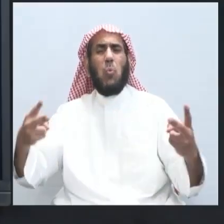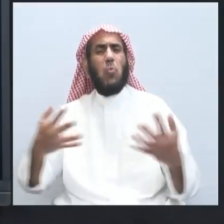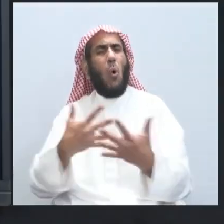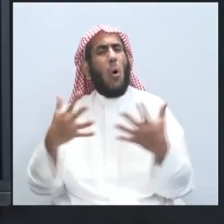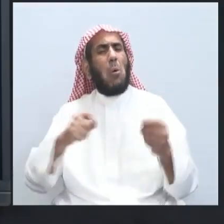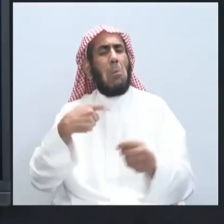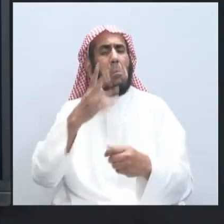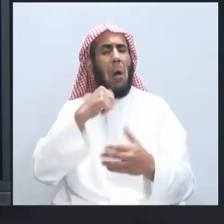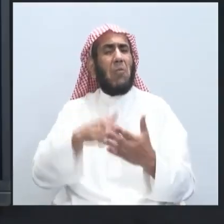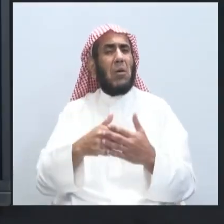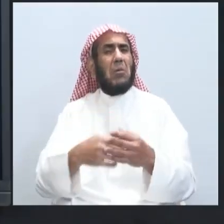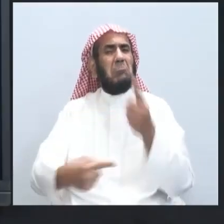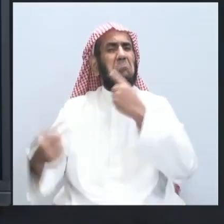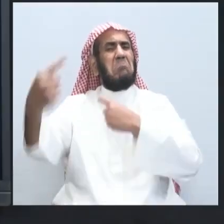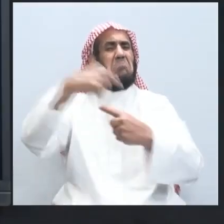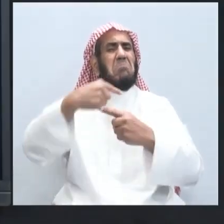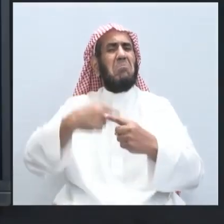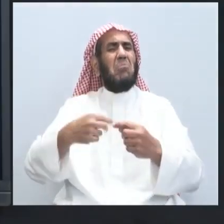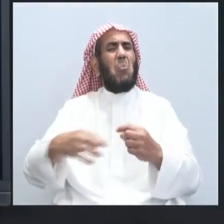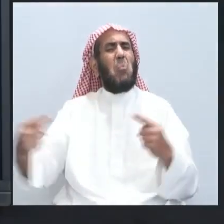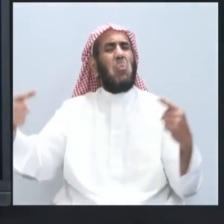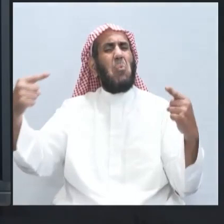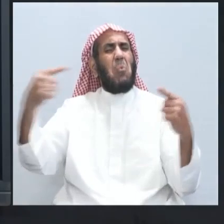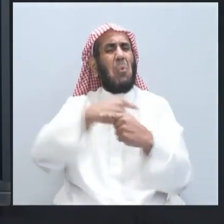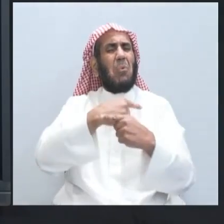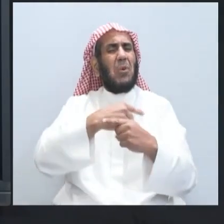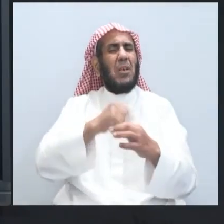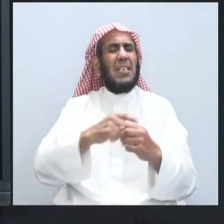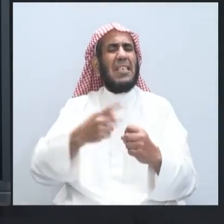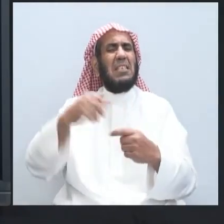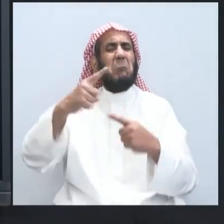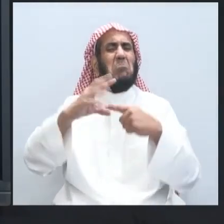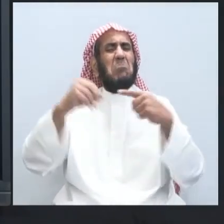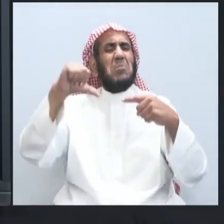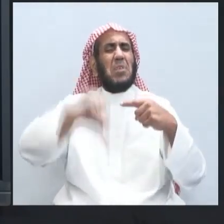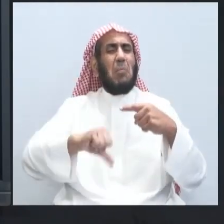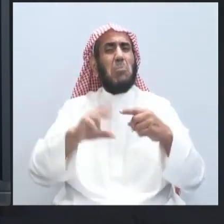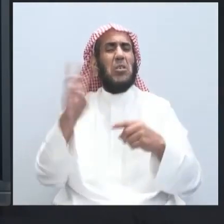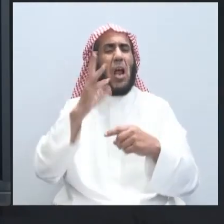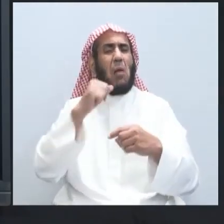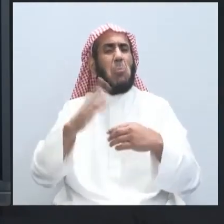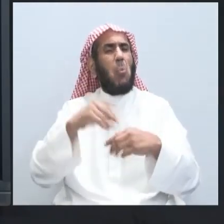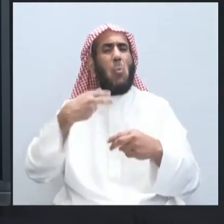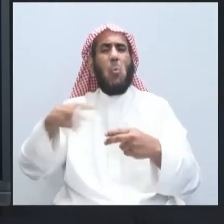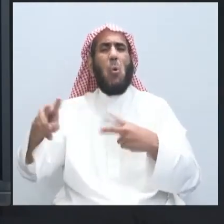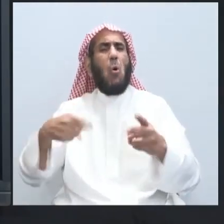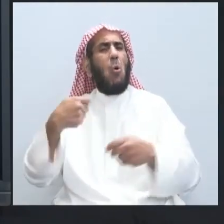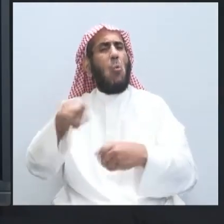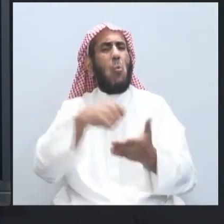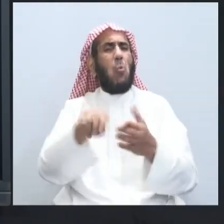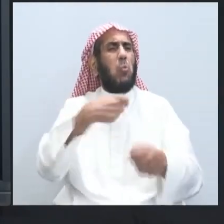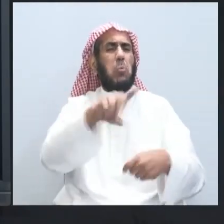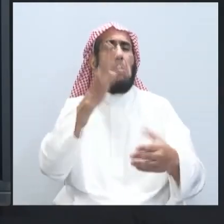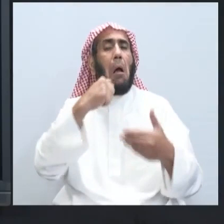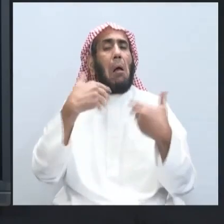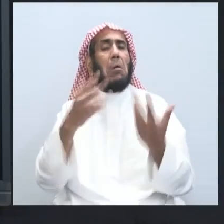كبيره قد ينقلب امر عكس على ذلك او بمعنى قد يكون سلبي على الشركه انها لا تستطيع تلبيه الحاجات وبالتالي يكون سمعتها ما